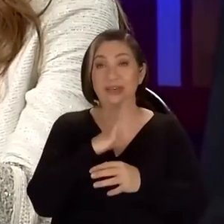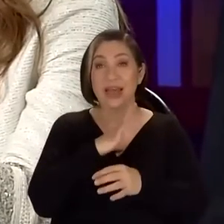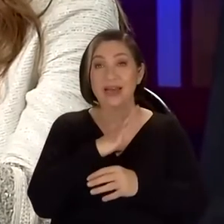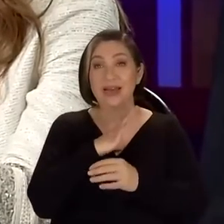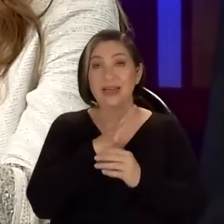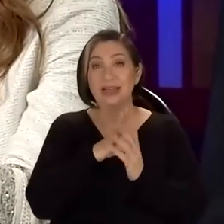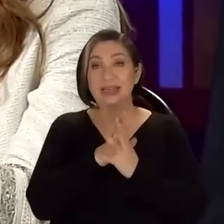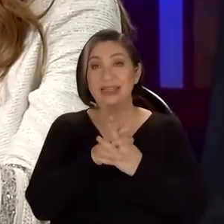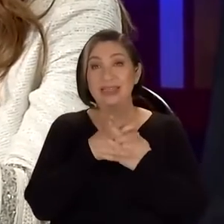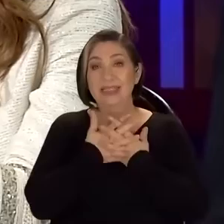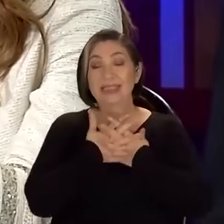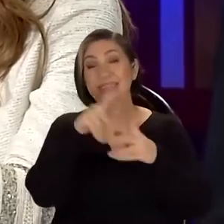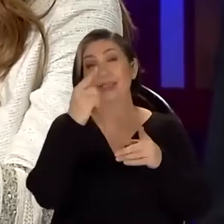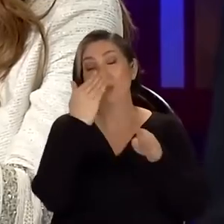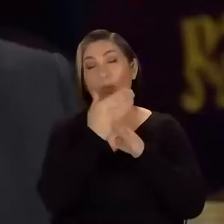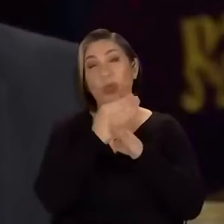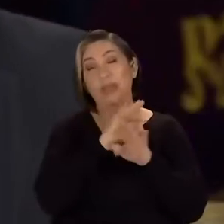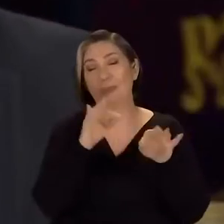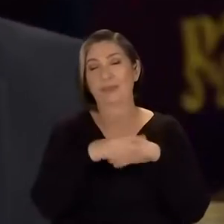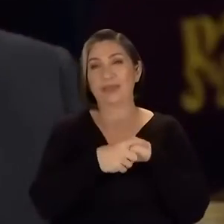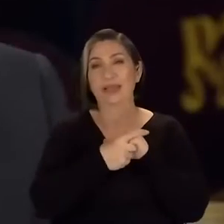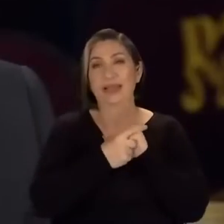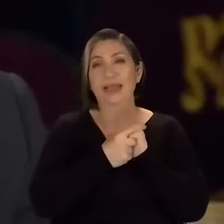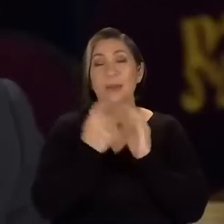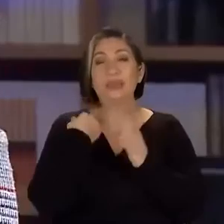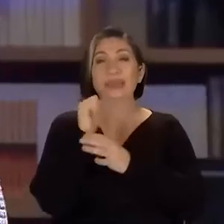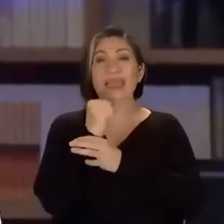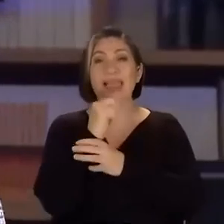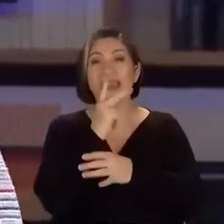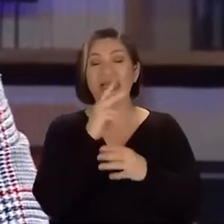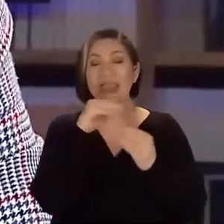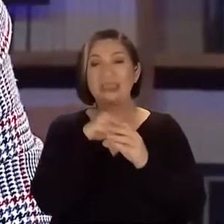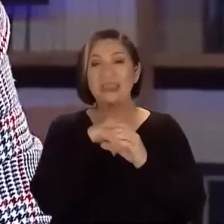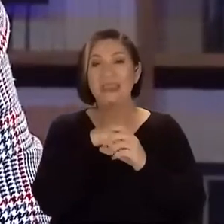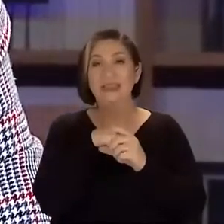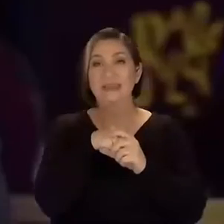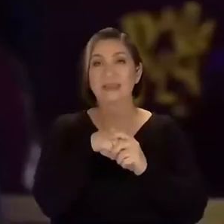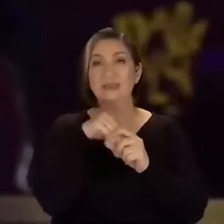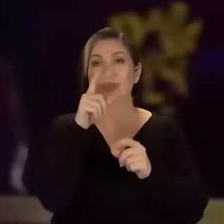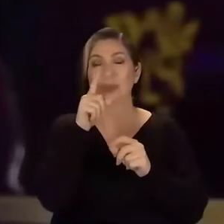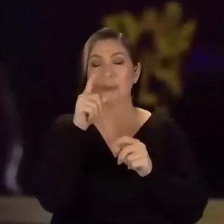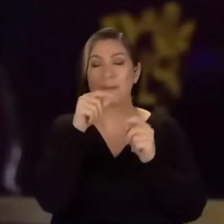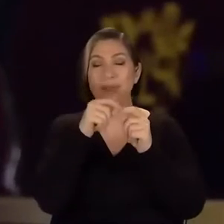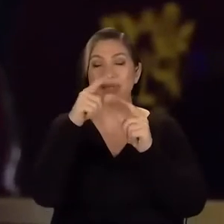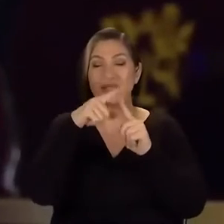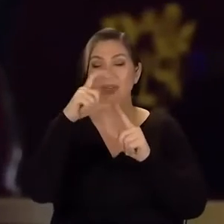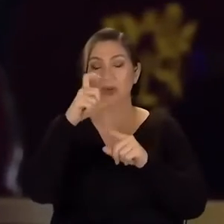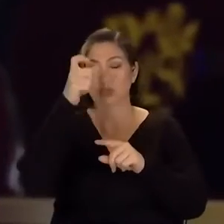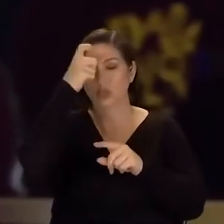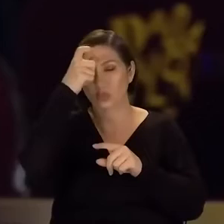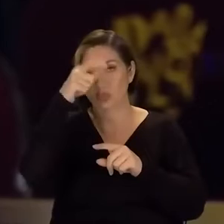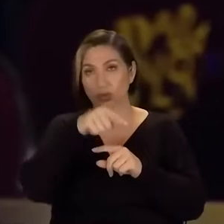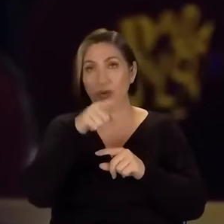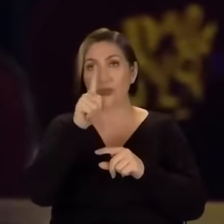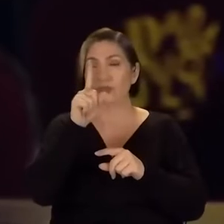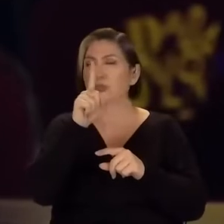hani o size daha hitap ediyor. Ben Erkan Bey'e. Sanatçılar için en çok güzel. Buna somut bir örnek vereyim. Yani ve